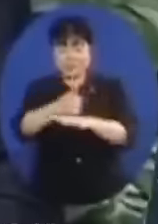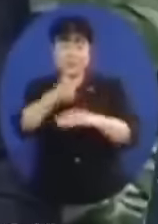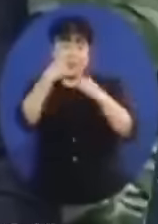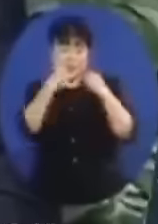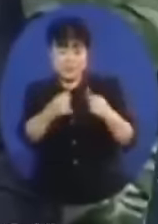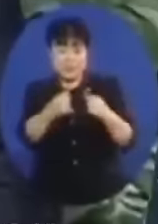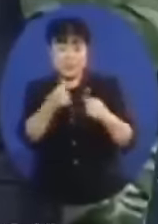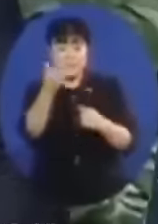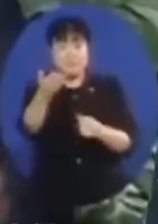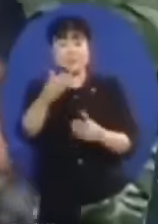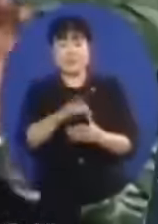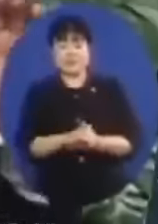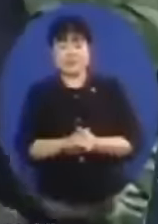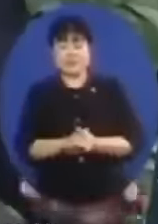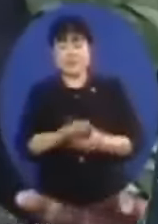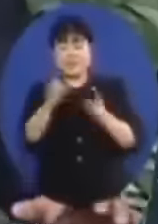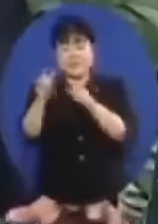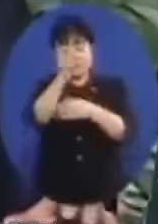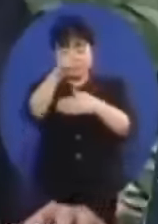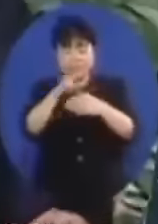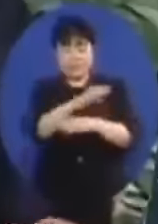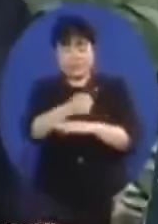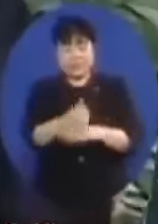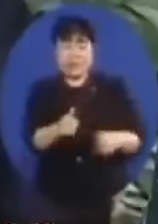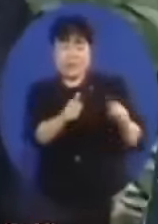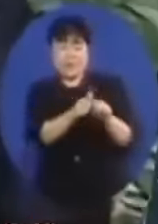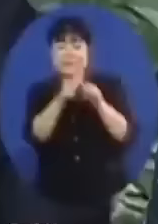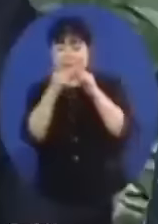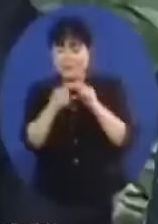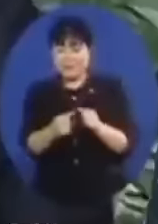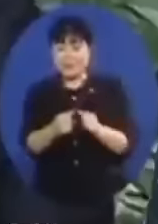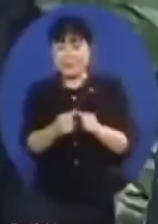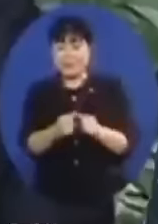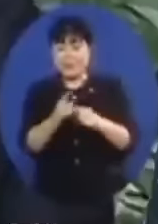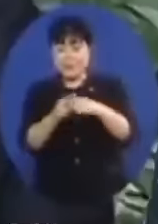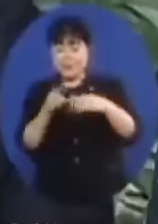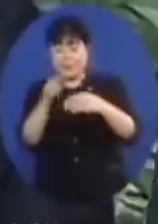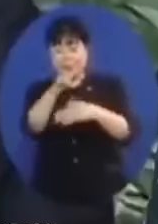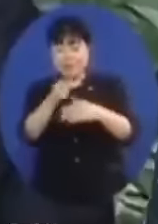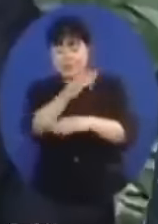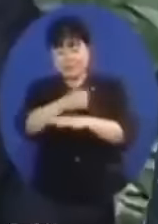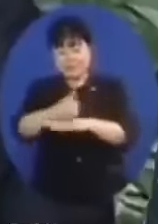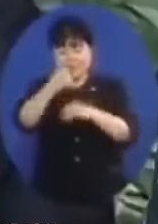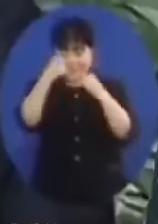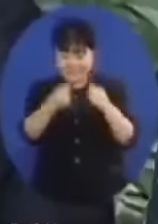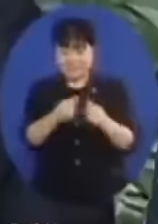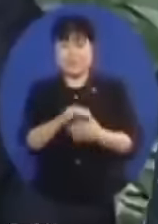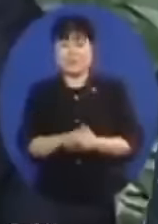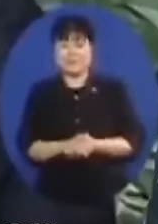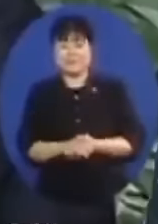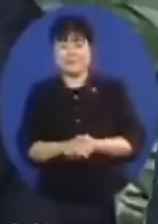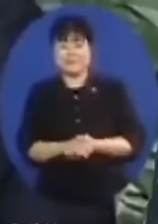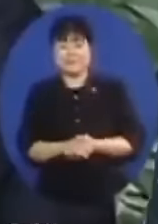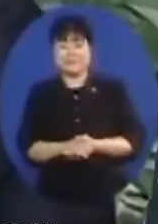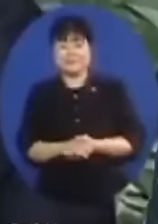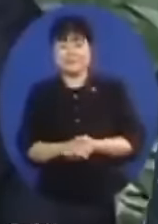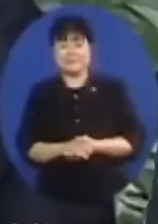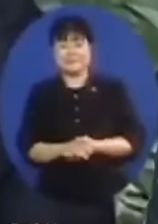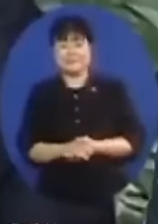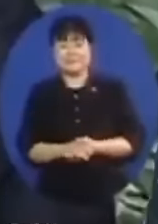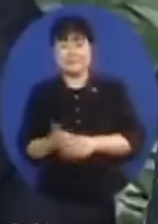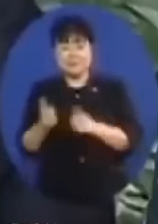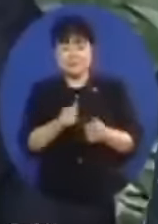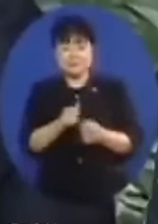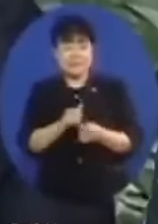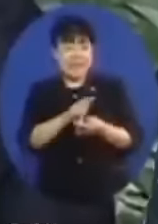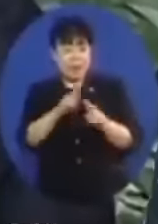계시고 여러분 생활 속에 그리스도가 계시고 우리 교회에 그리스도가 계시고 우리는 죽은